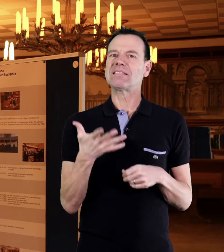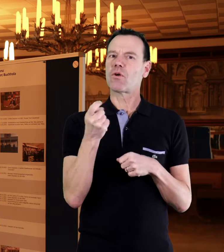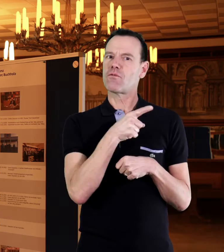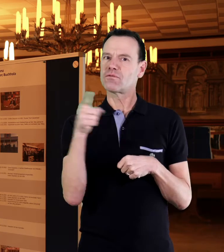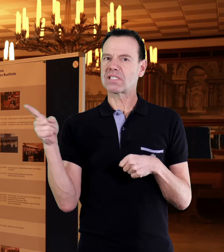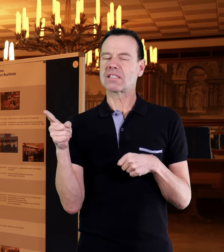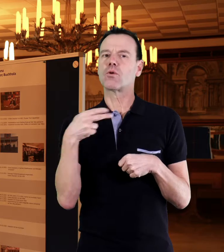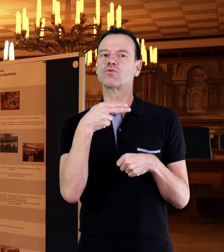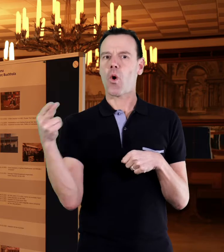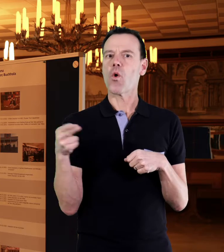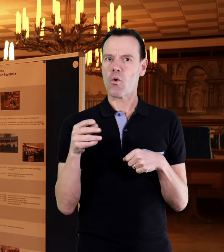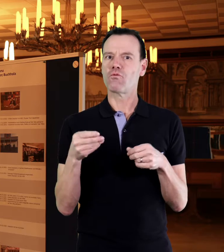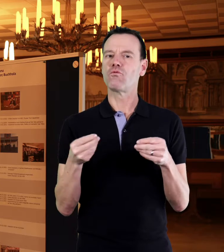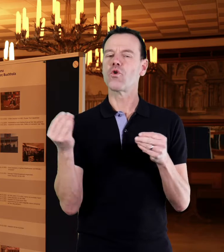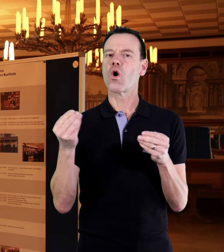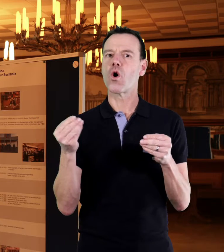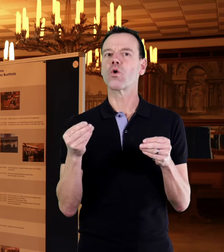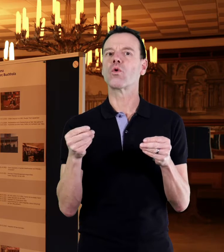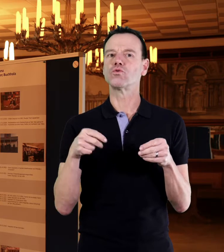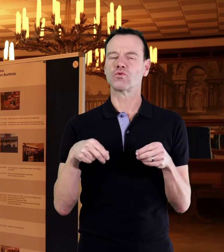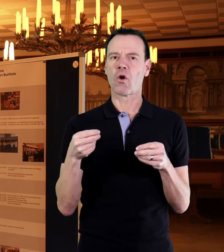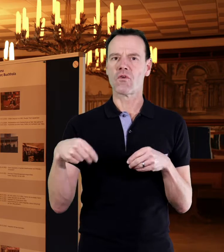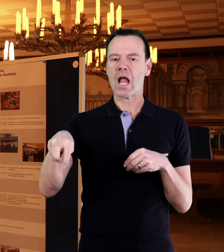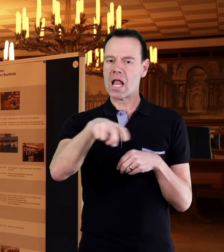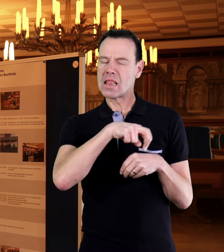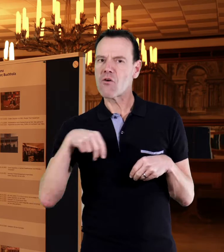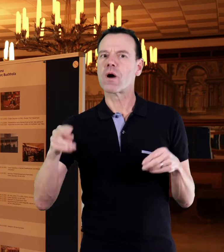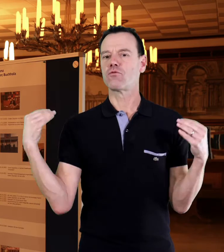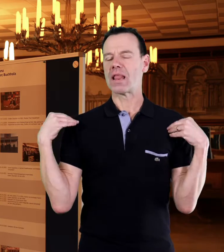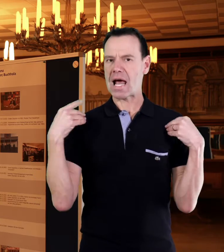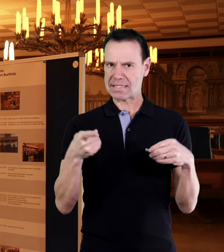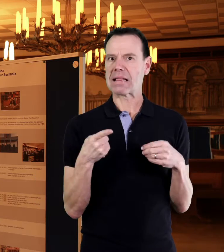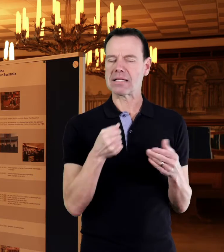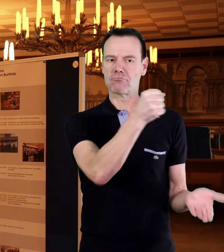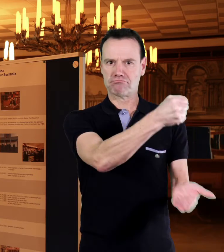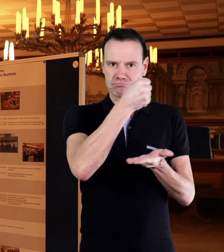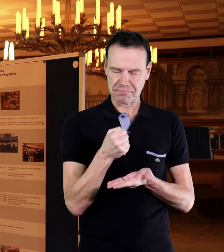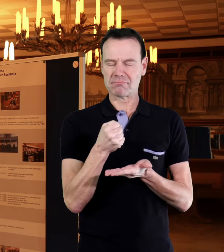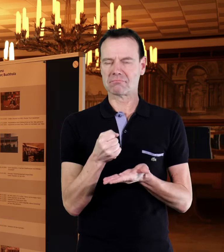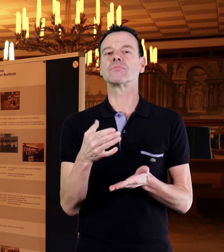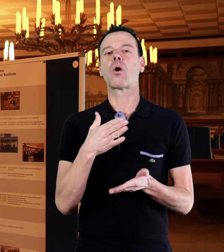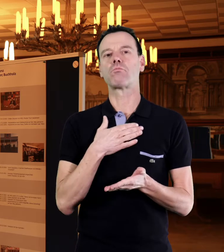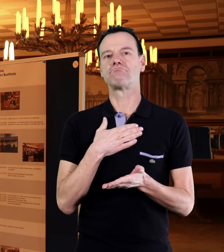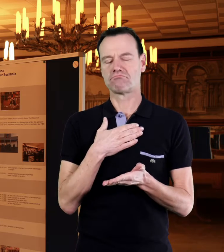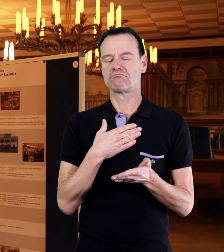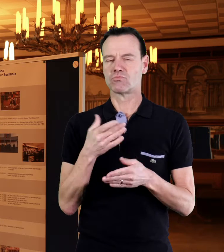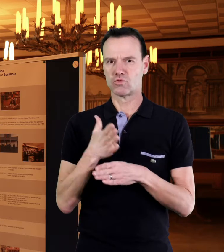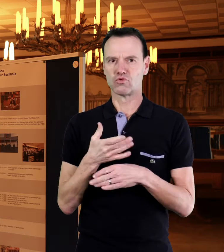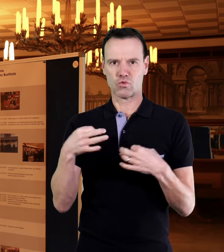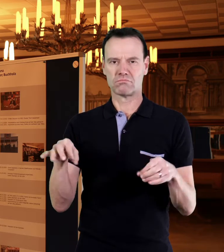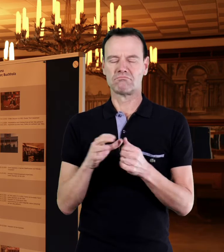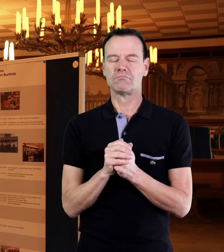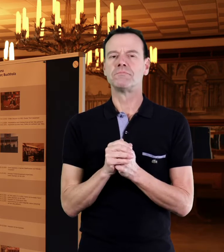einer Kunststofflaufbahn für unsere Leichtathleten gehört zu den positiven Nachrichten der ersten 100 Tage in meinem Amt. Ich